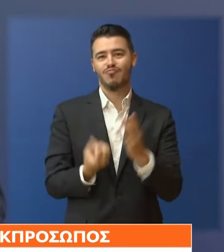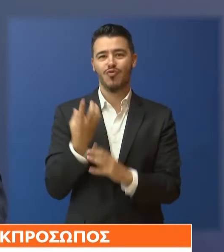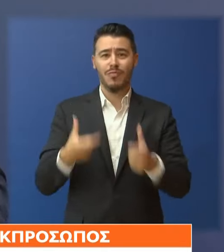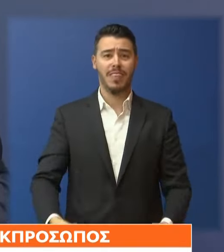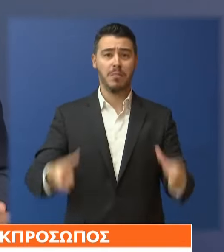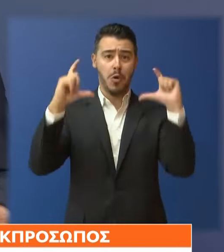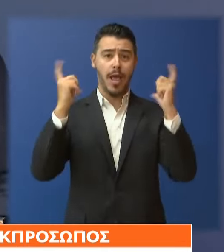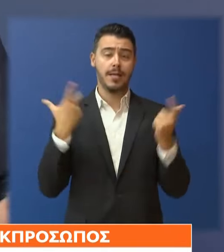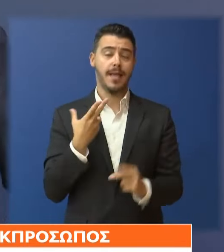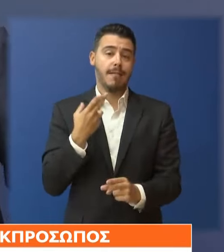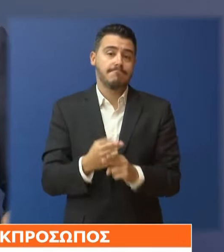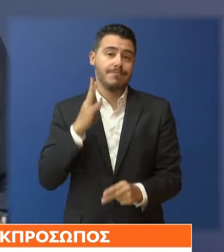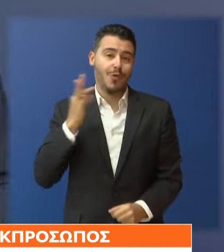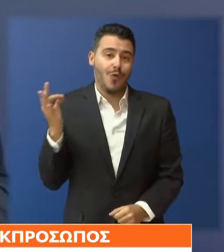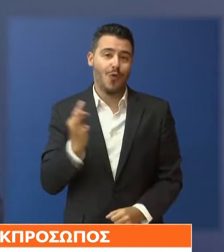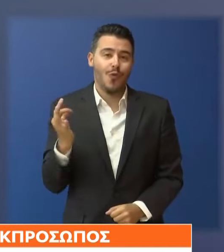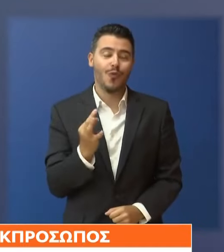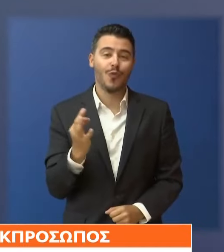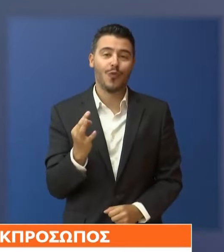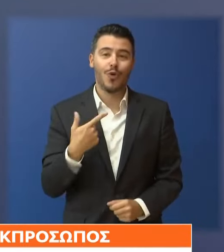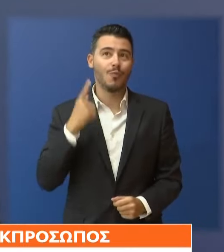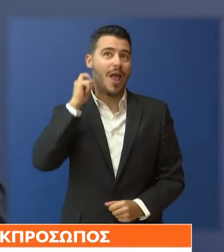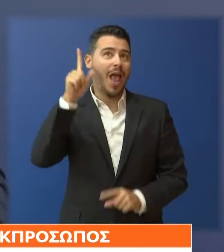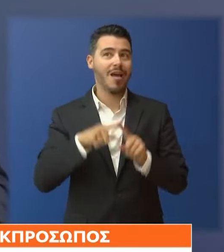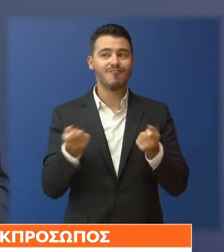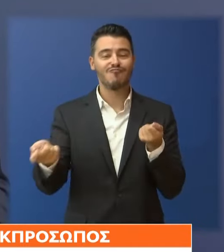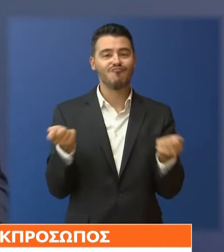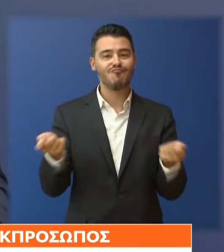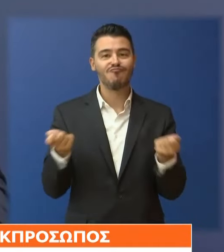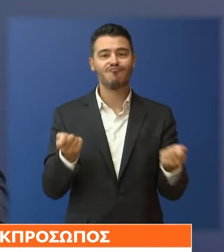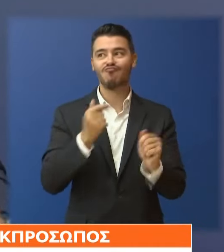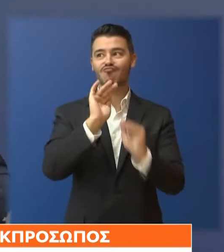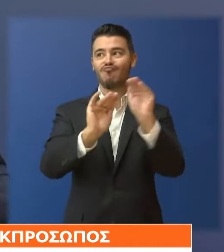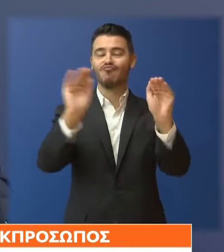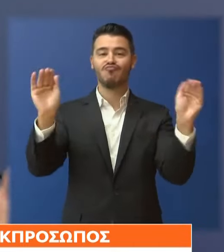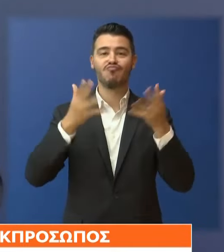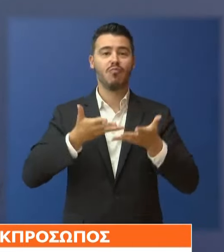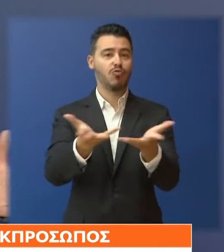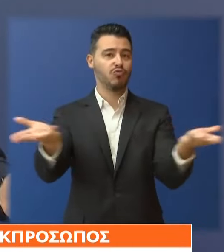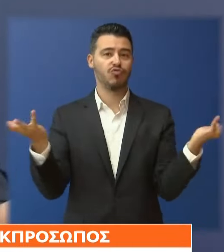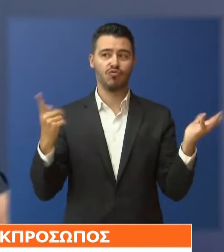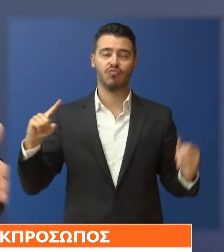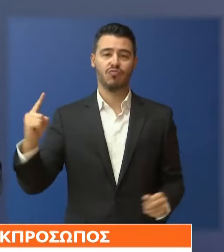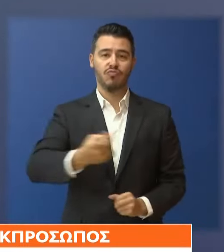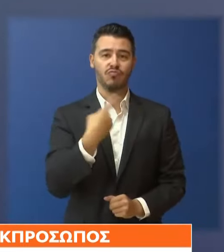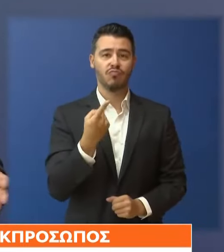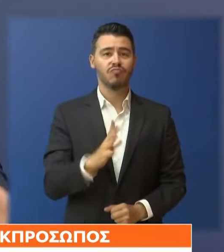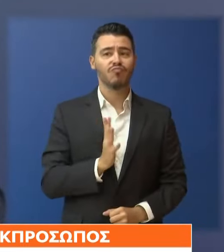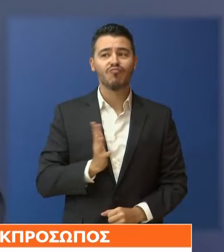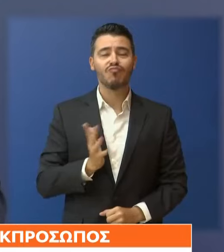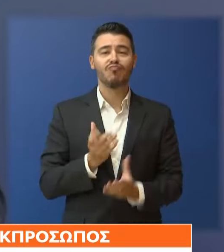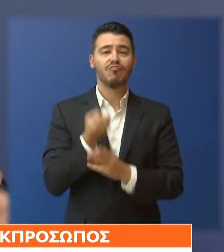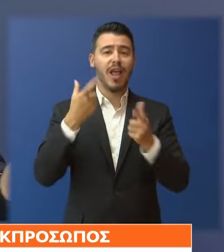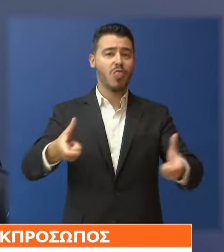μπορούσαν να μην προσκληθούν σε αυτή την εκδήλωση στην οποία το κάλεσμα είναι γενικό προς κάθε νεοδημοκράτισσες κάθε